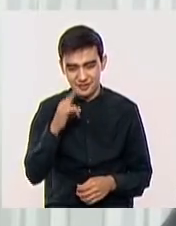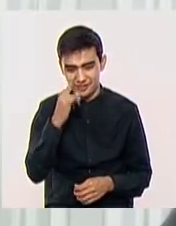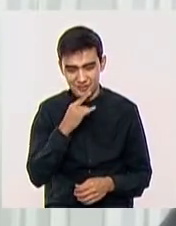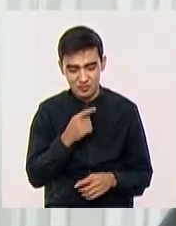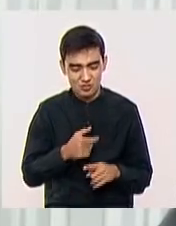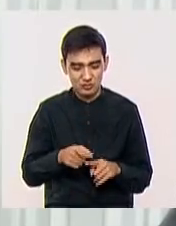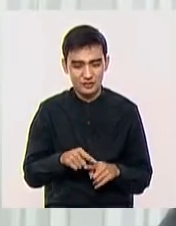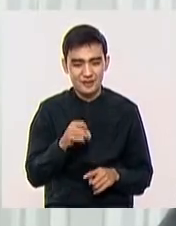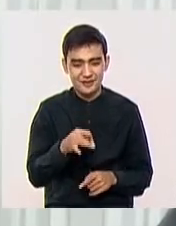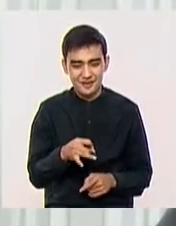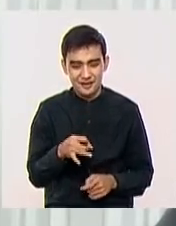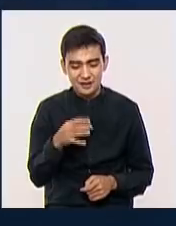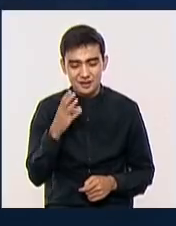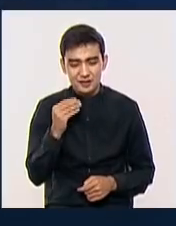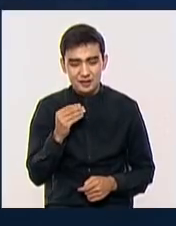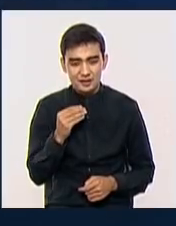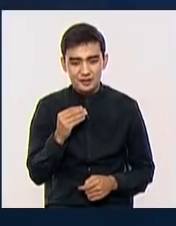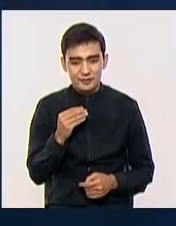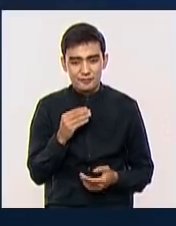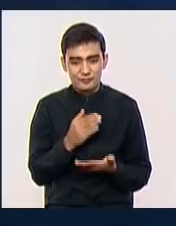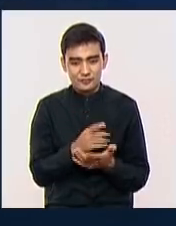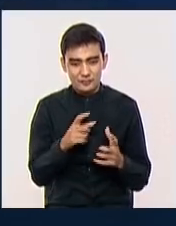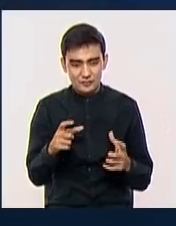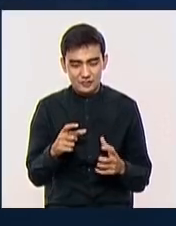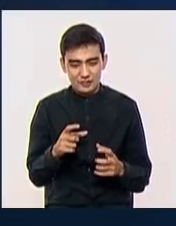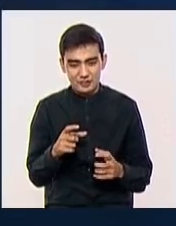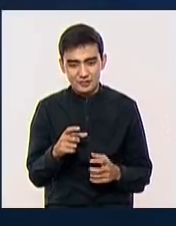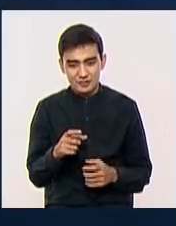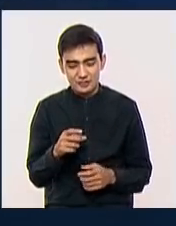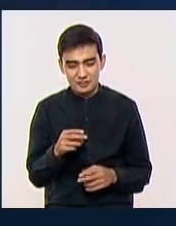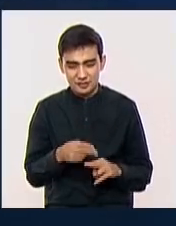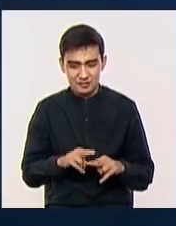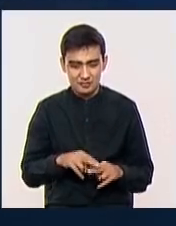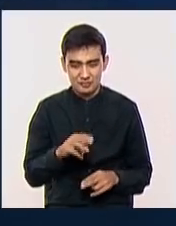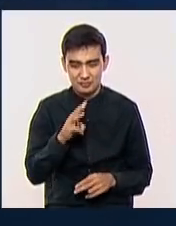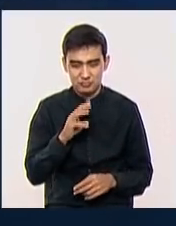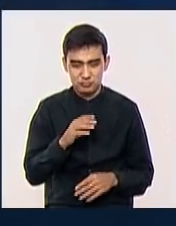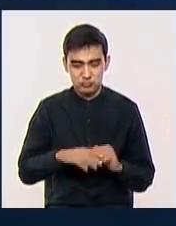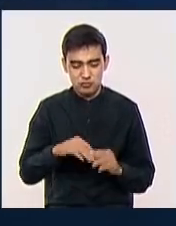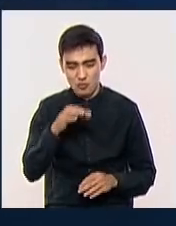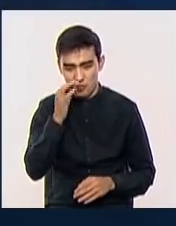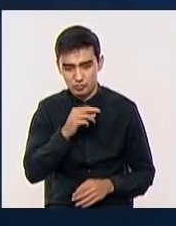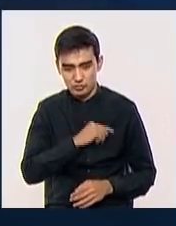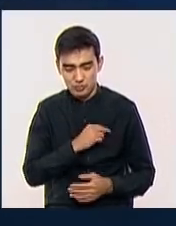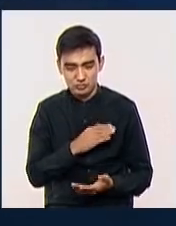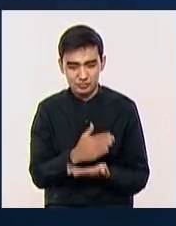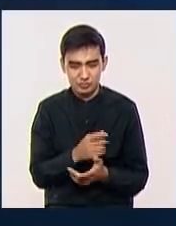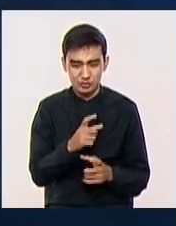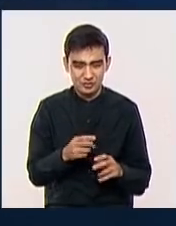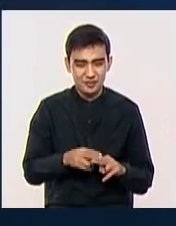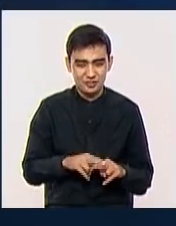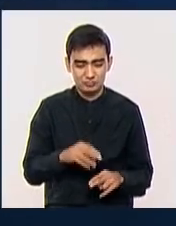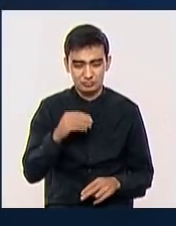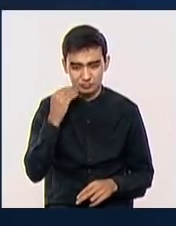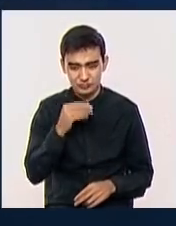особенности. То есть речь идет о том, что те люди, которые имеют достаточно высокий уровень квалификации, опыта